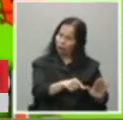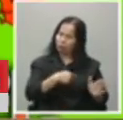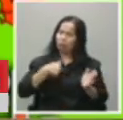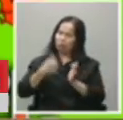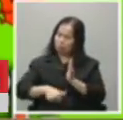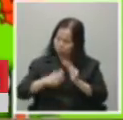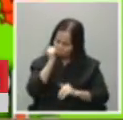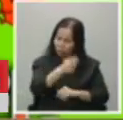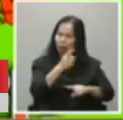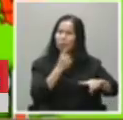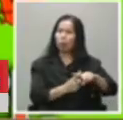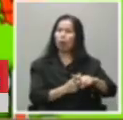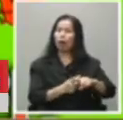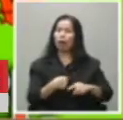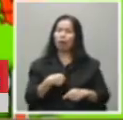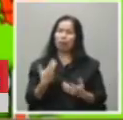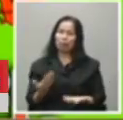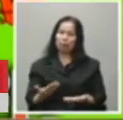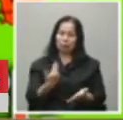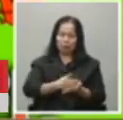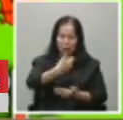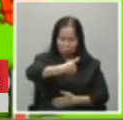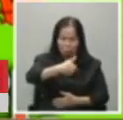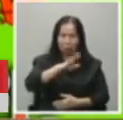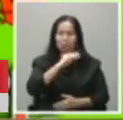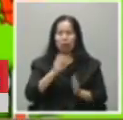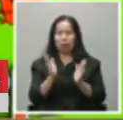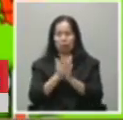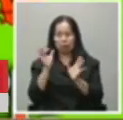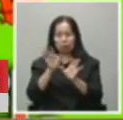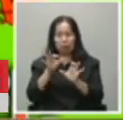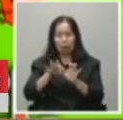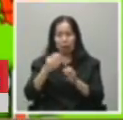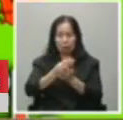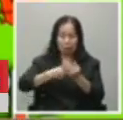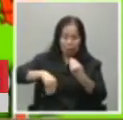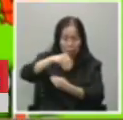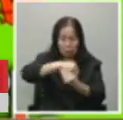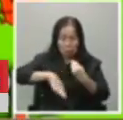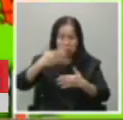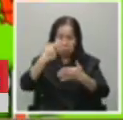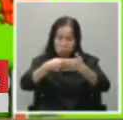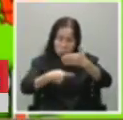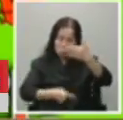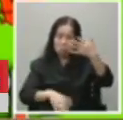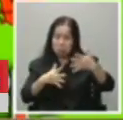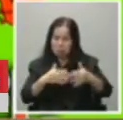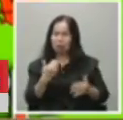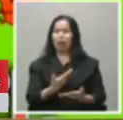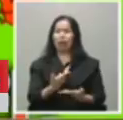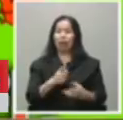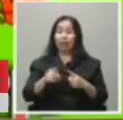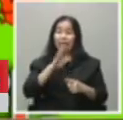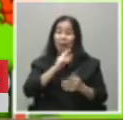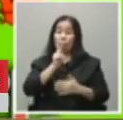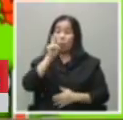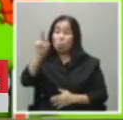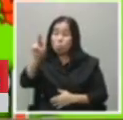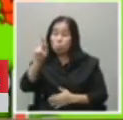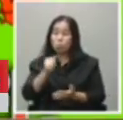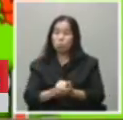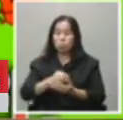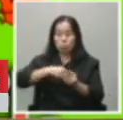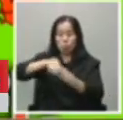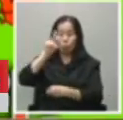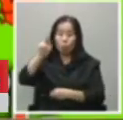เผลอๆจะโดนเก็บค่าธรรมเนียมนะครับบัญชีไม่หมุนเวียน1ปีโดนนะครับแต่เวลาท่านไปกู้ธุรกิจ 6-8% ปร